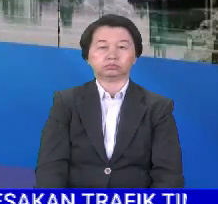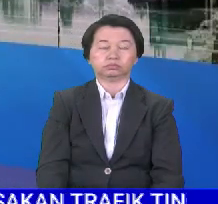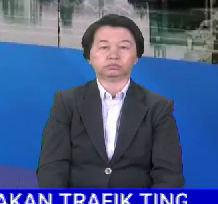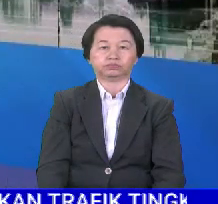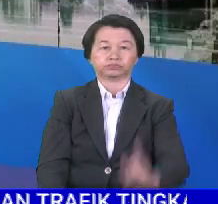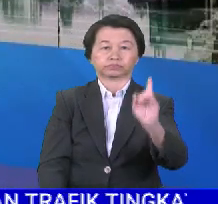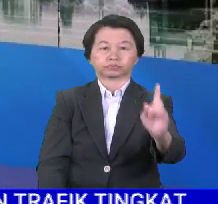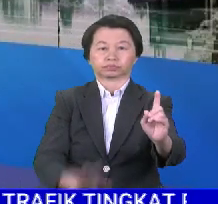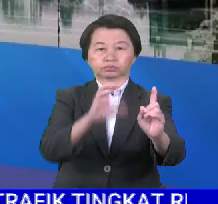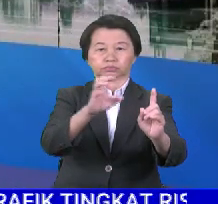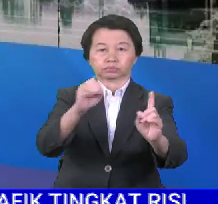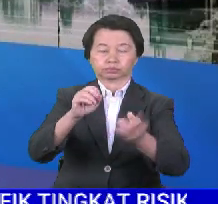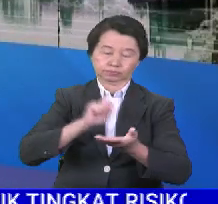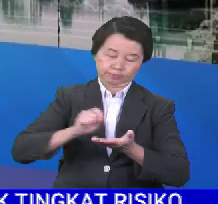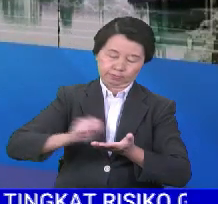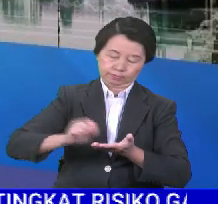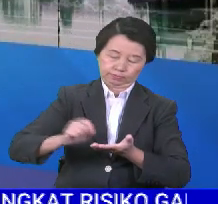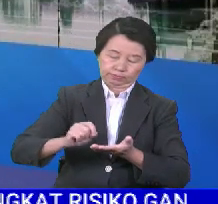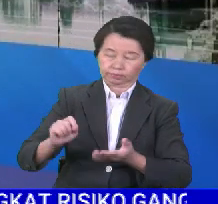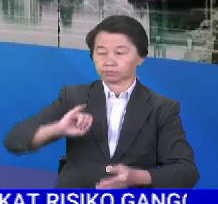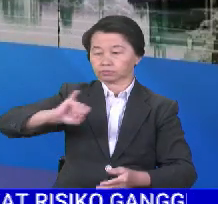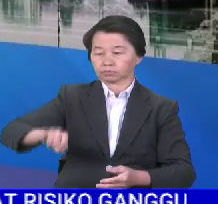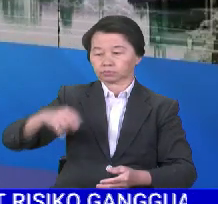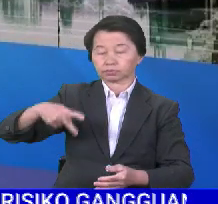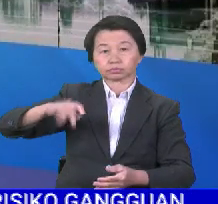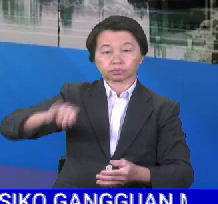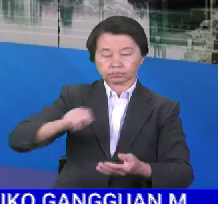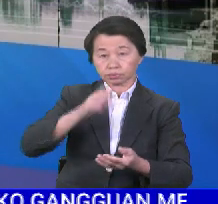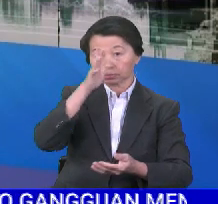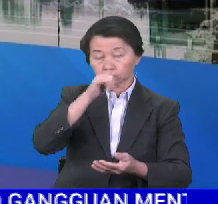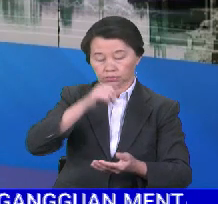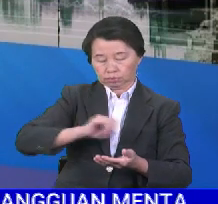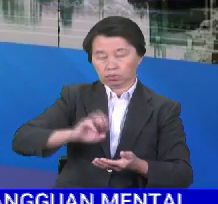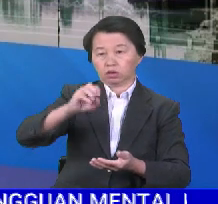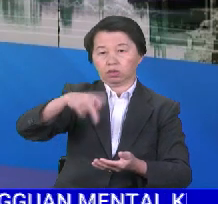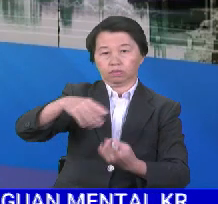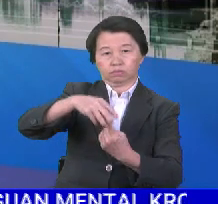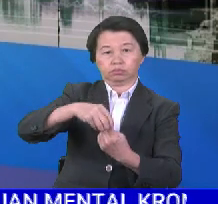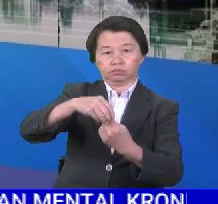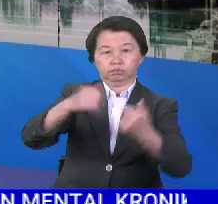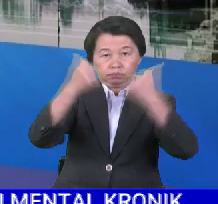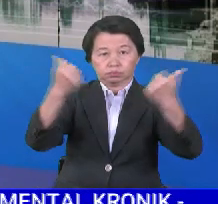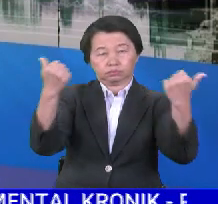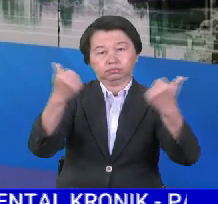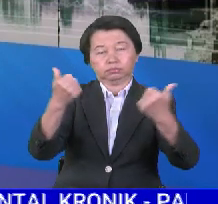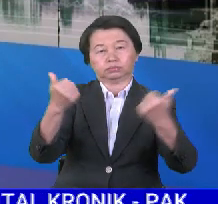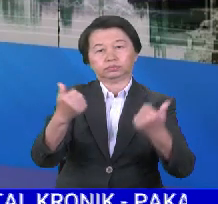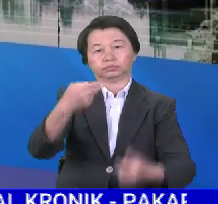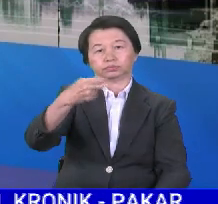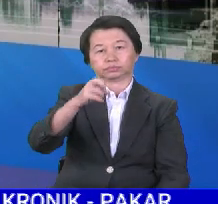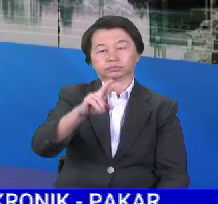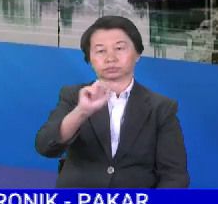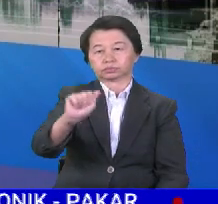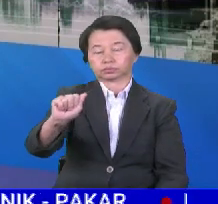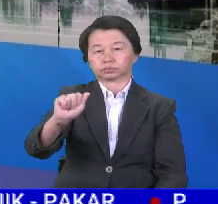Lebih 100 notis dikeluarkan Jabatan Pengangkutan Jalan JPJ Melaka dalam operasi khas Hari Raya Aidiladha